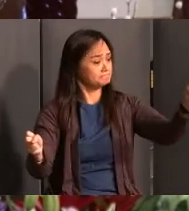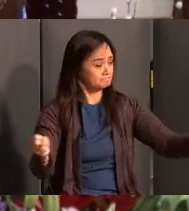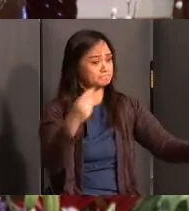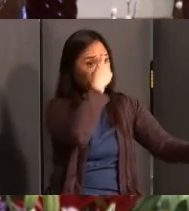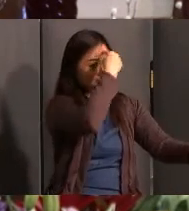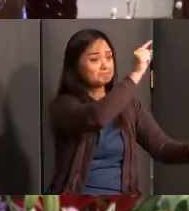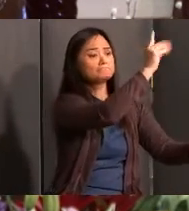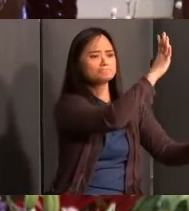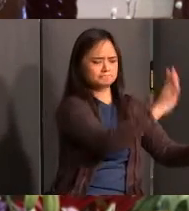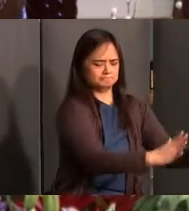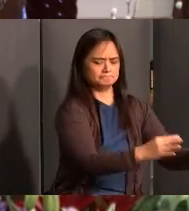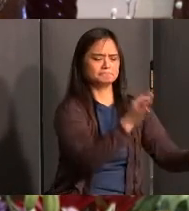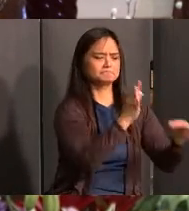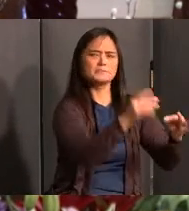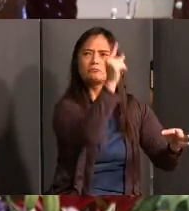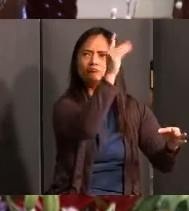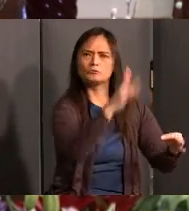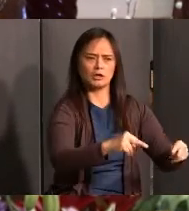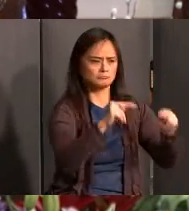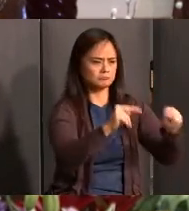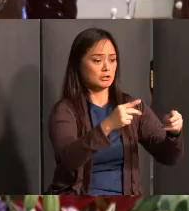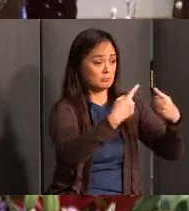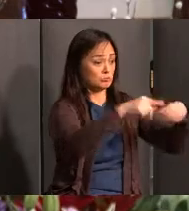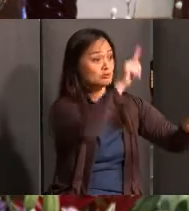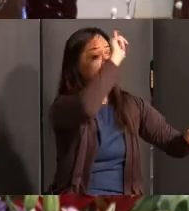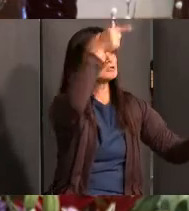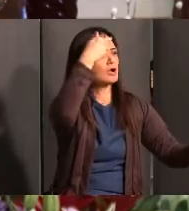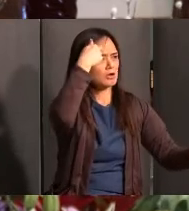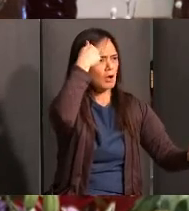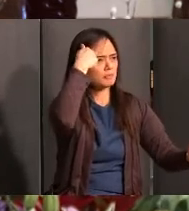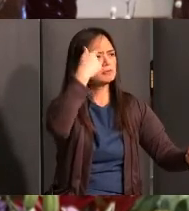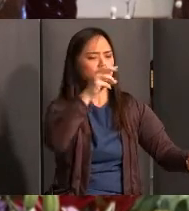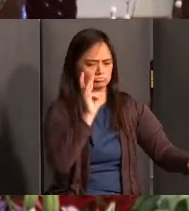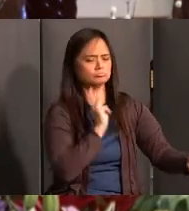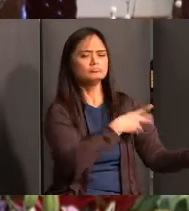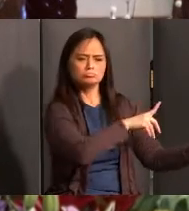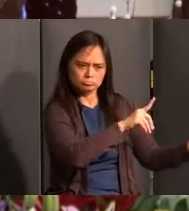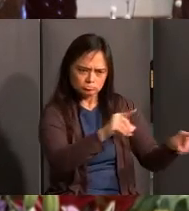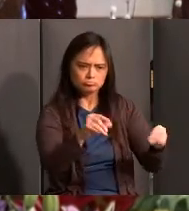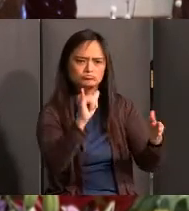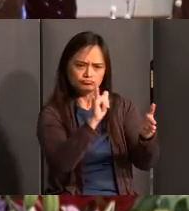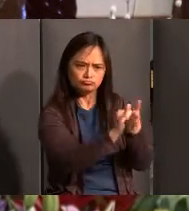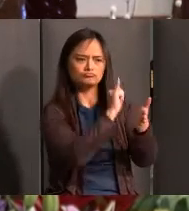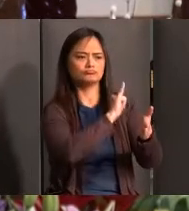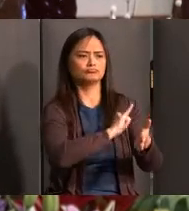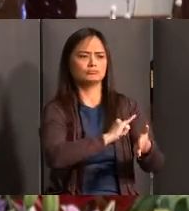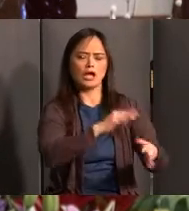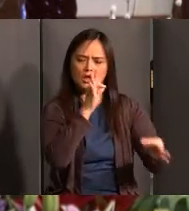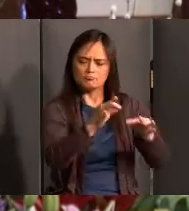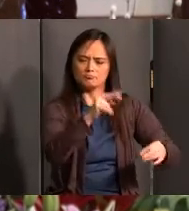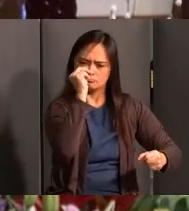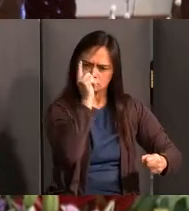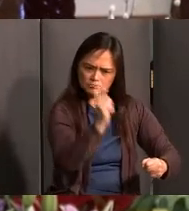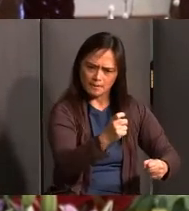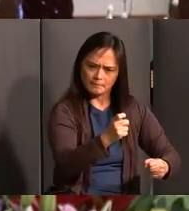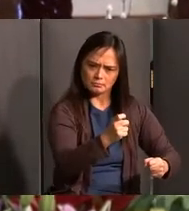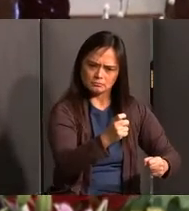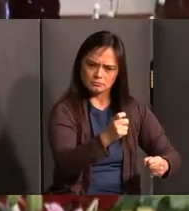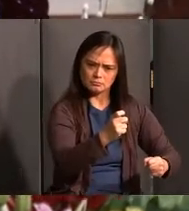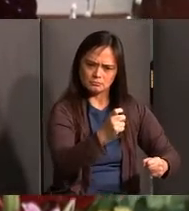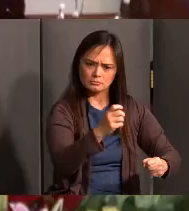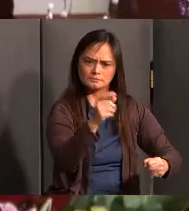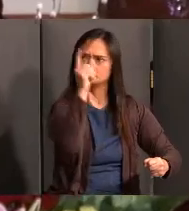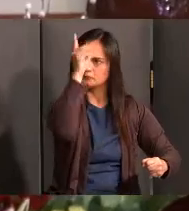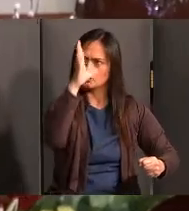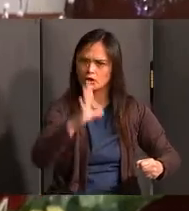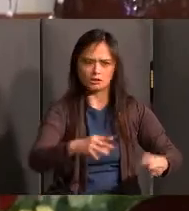ang ating Panginoon ay mapunta sa gobyerno, gagawin natin yun. Kung kinakailangan ang ating